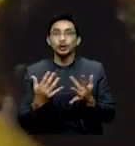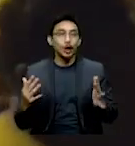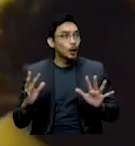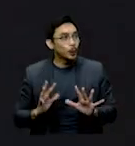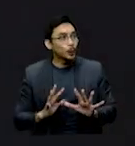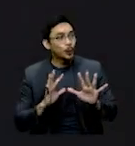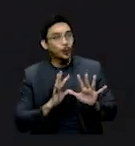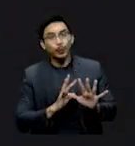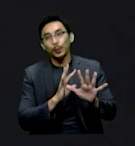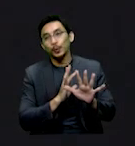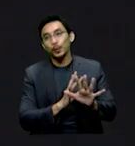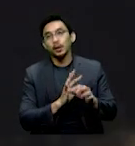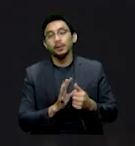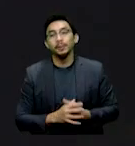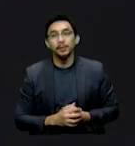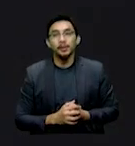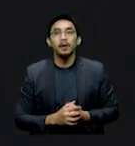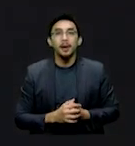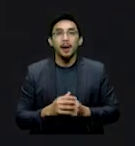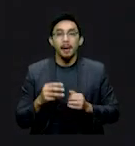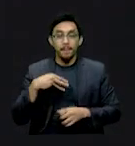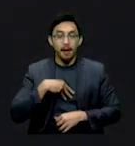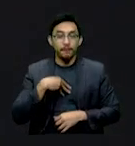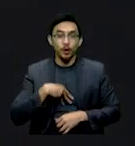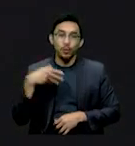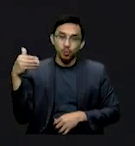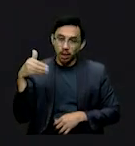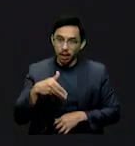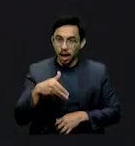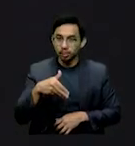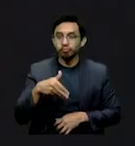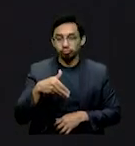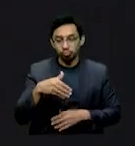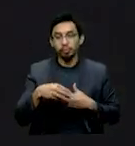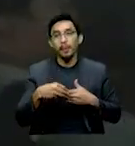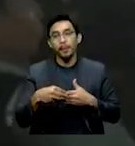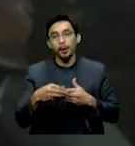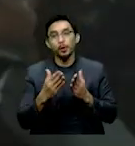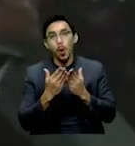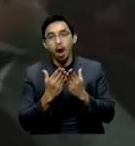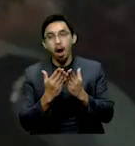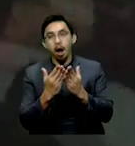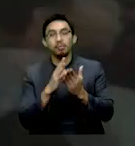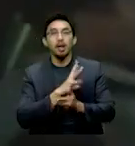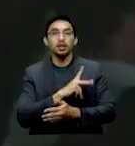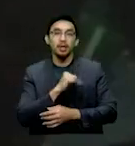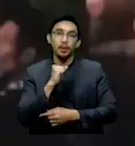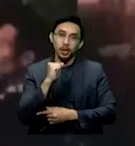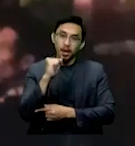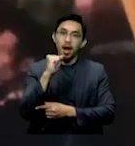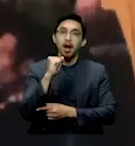hadir mengenakan syal Save Palestine Al-Aqsa juga memimpin doa untuk warga Palestina memperjuangkan kemerdekaannya. Sebagai bentuk kepedulian